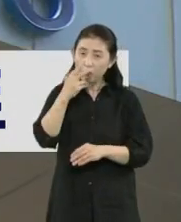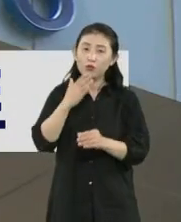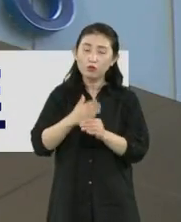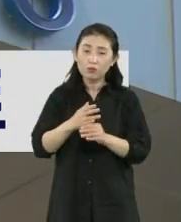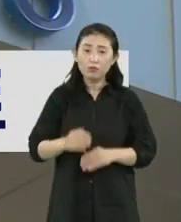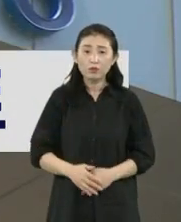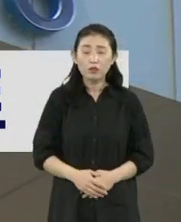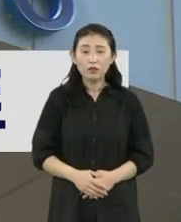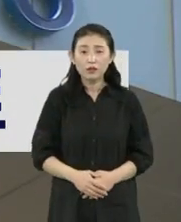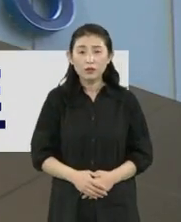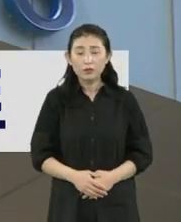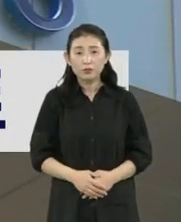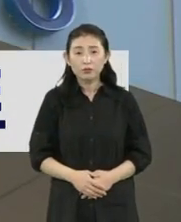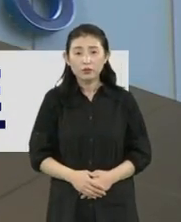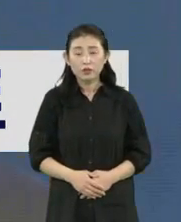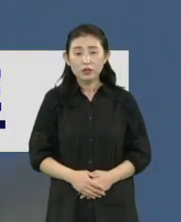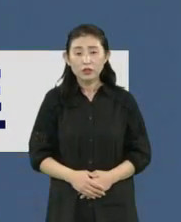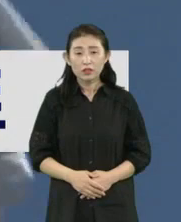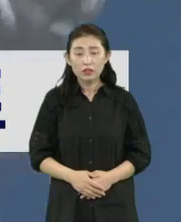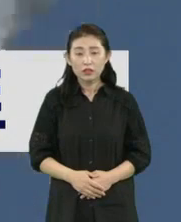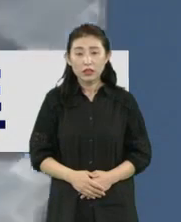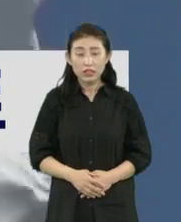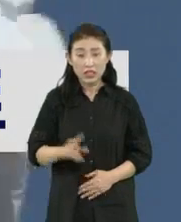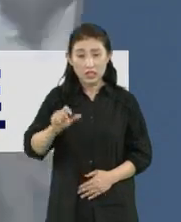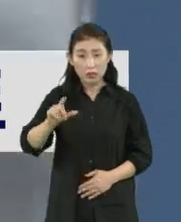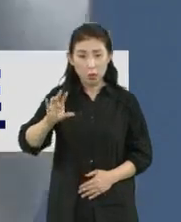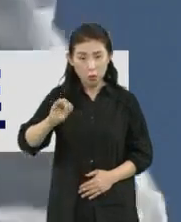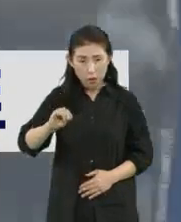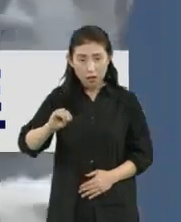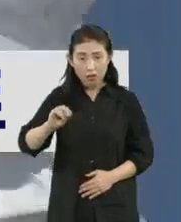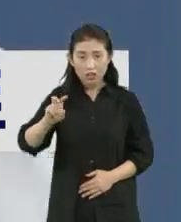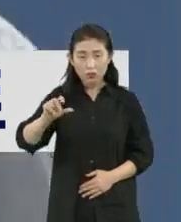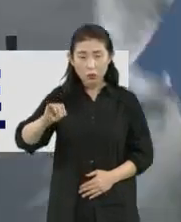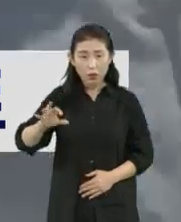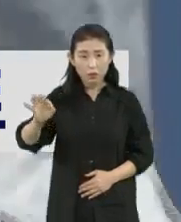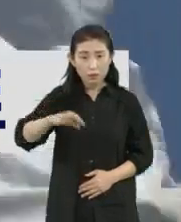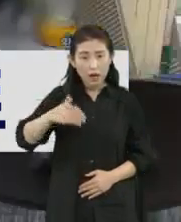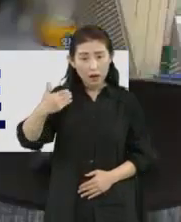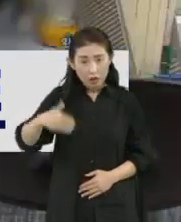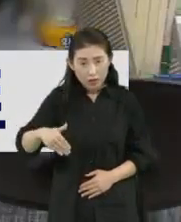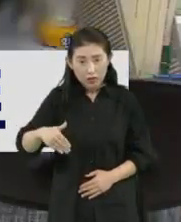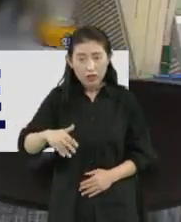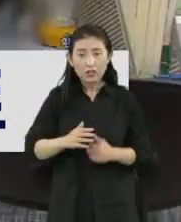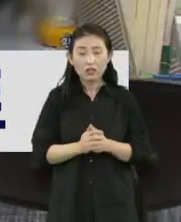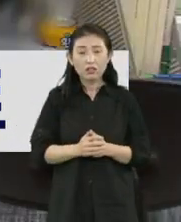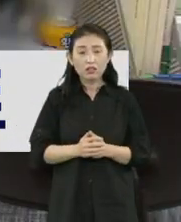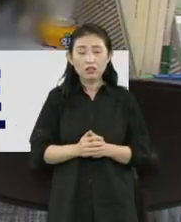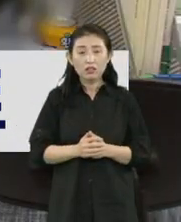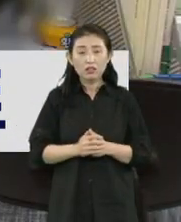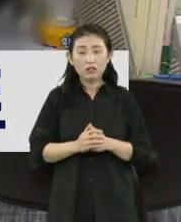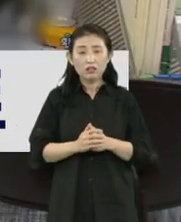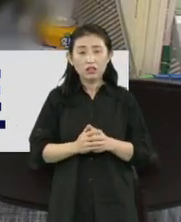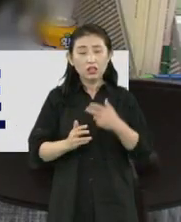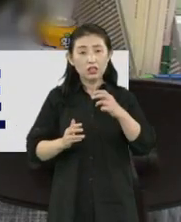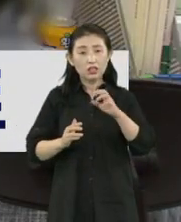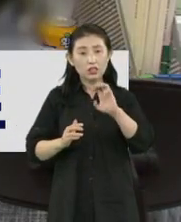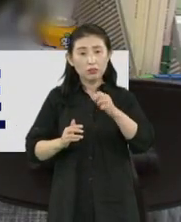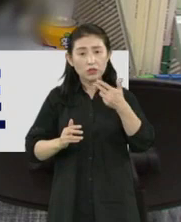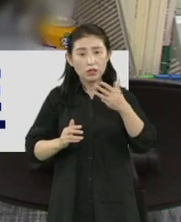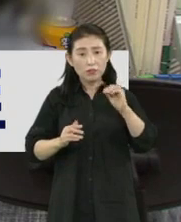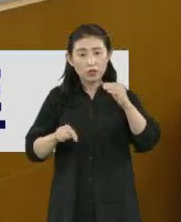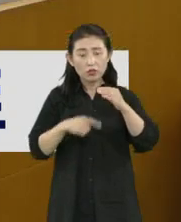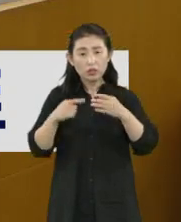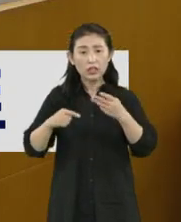있습니다. 세종시에 따르면 관내 국민상생지원금 대상에서 제외된 시민은 시 전체 인구 37만여